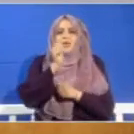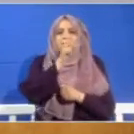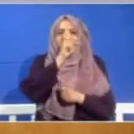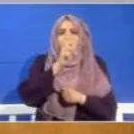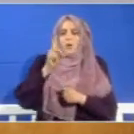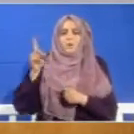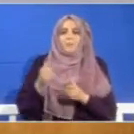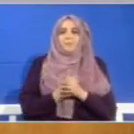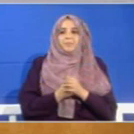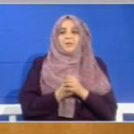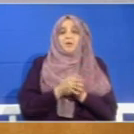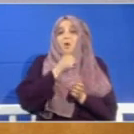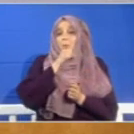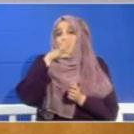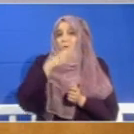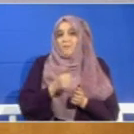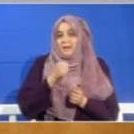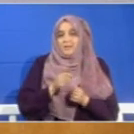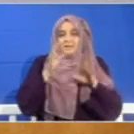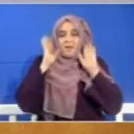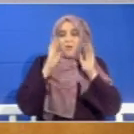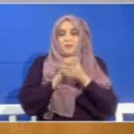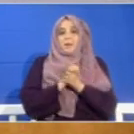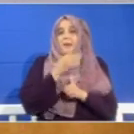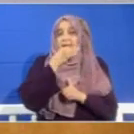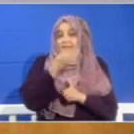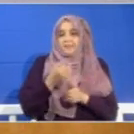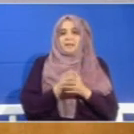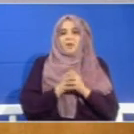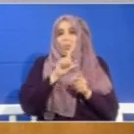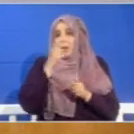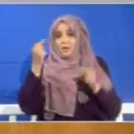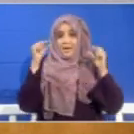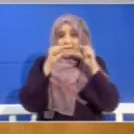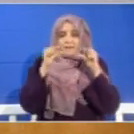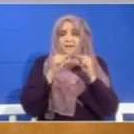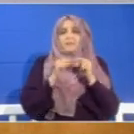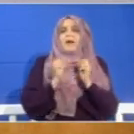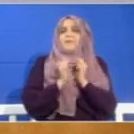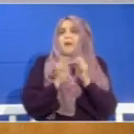والرسول عليه الصلاة والسلام قال لنا أيضا في حديث قدسي آخر في نفس المعنى،